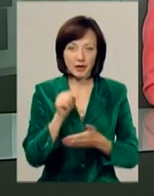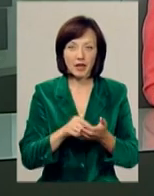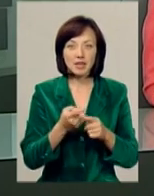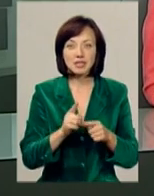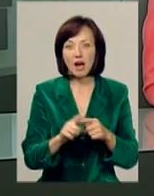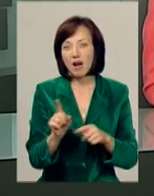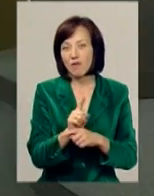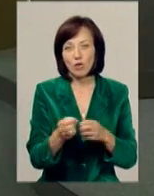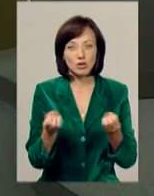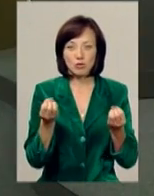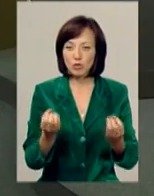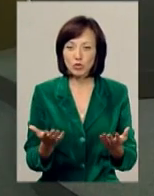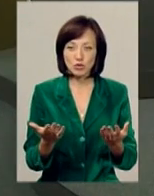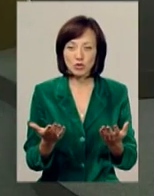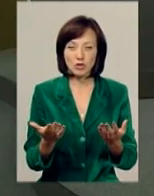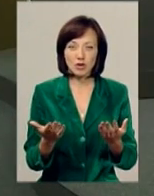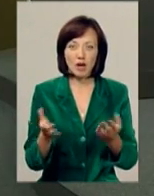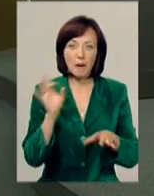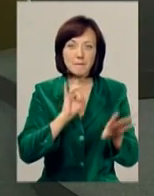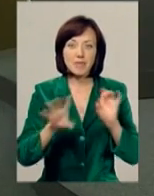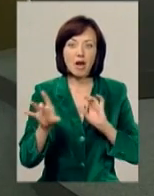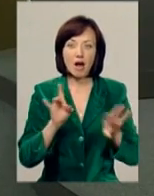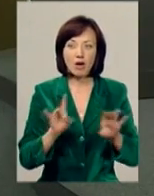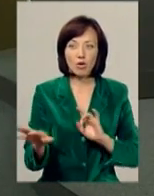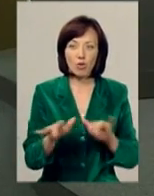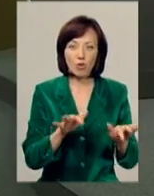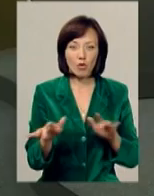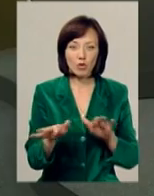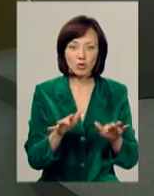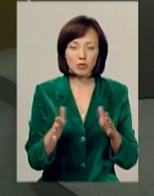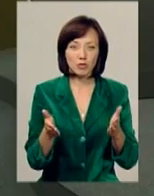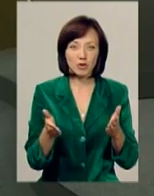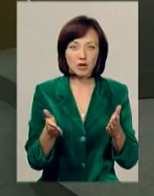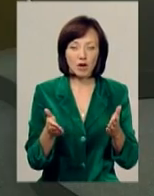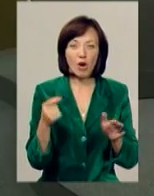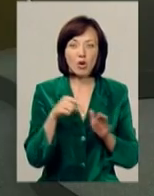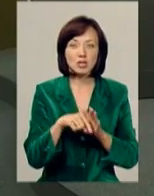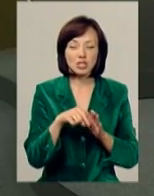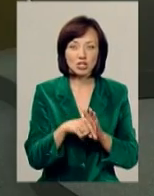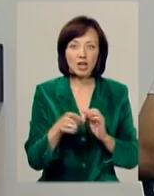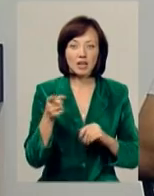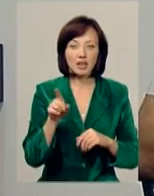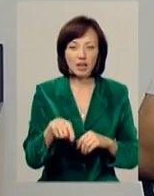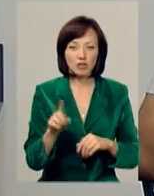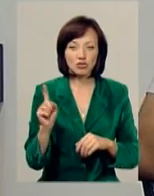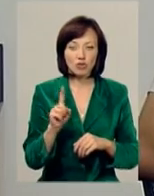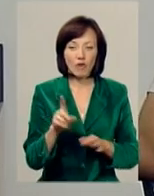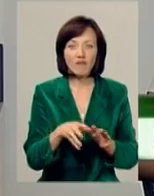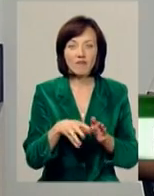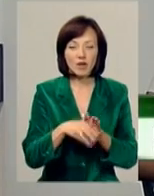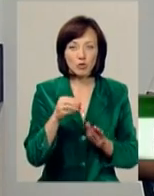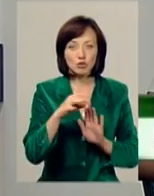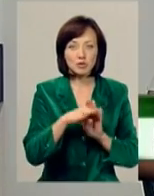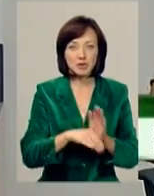насправді є просто таким піар-ходом вона познача означає те що в виборчому